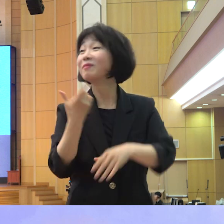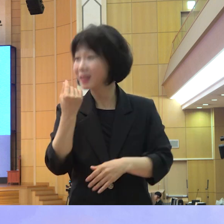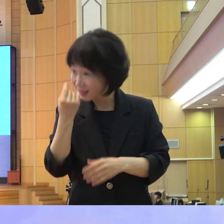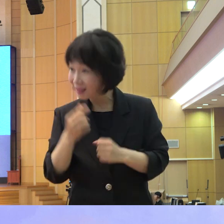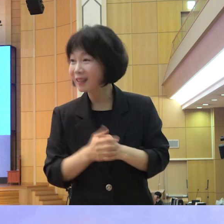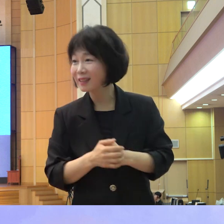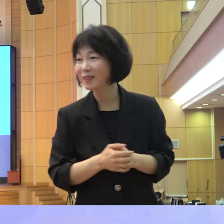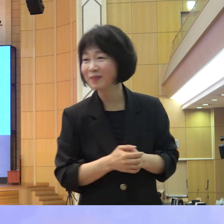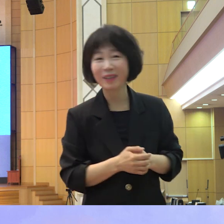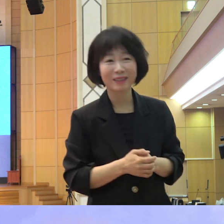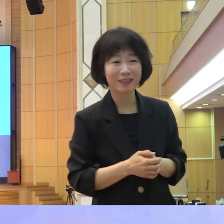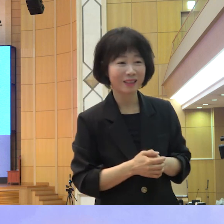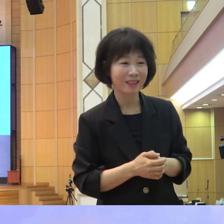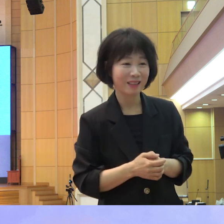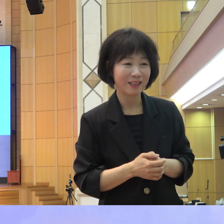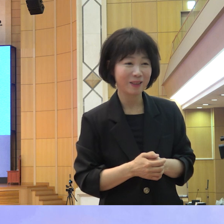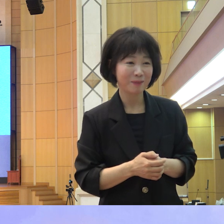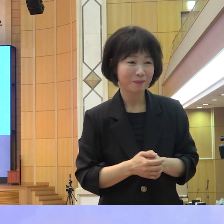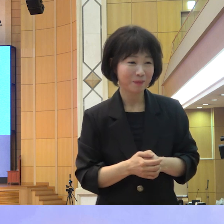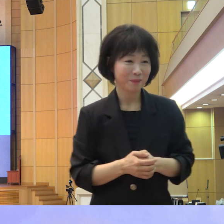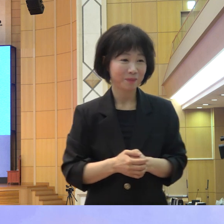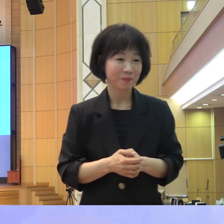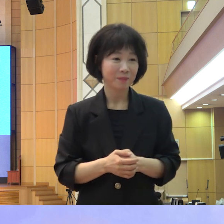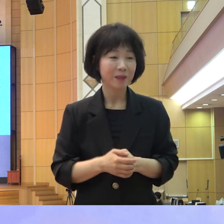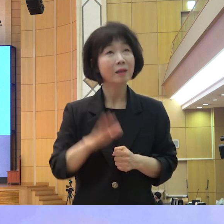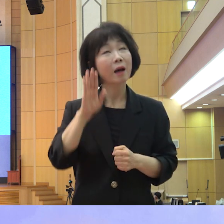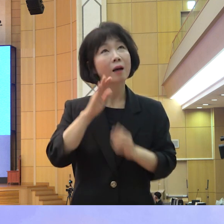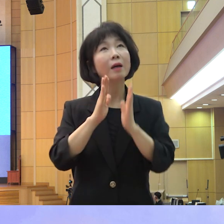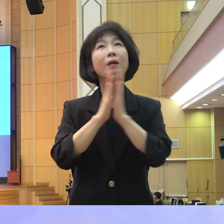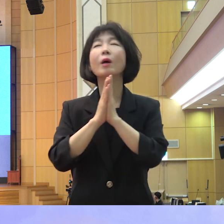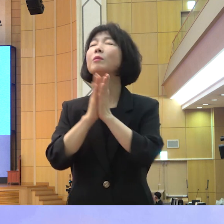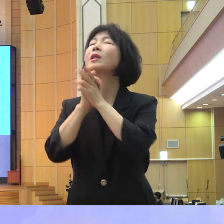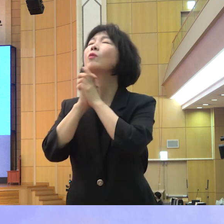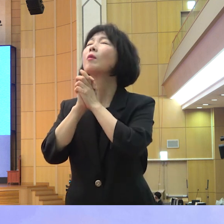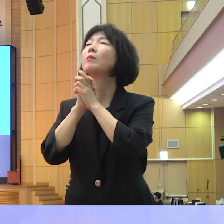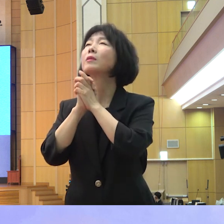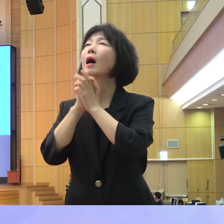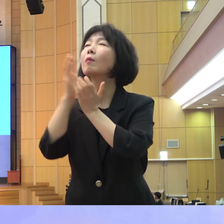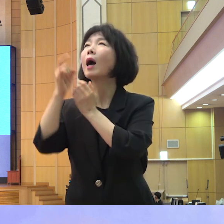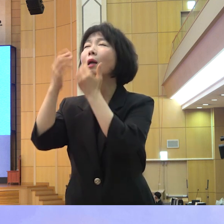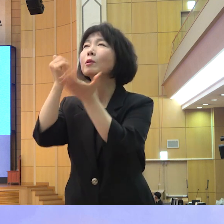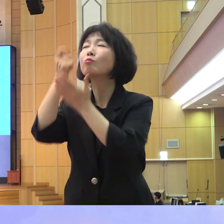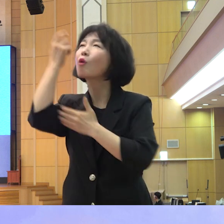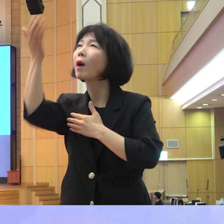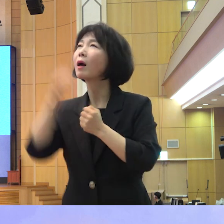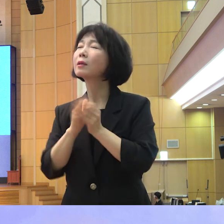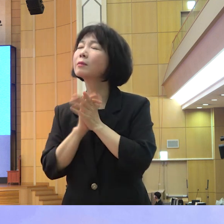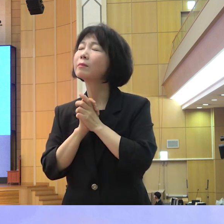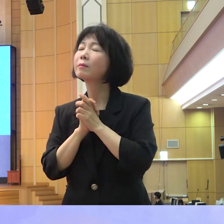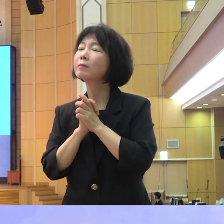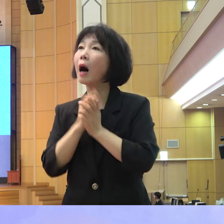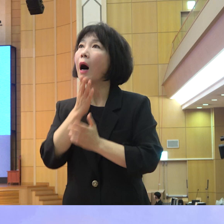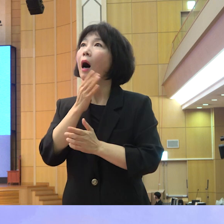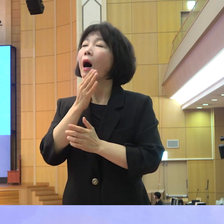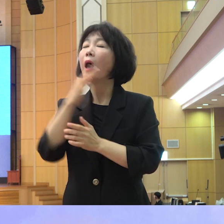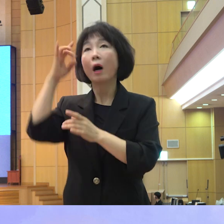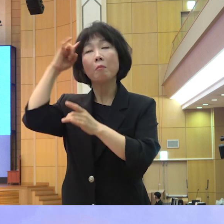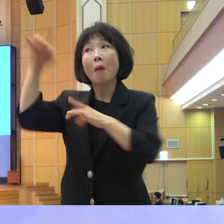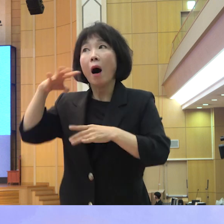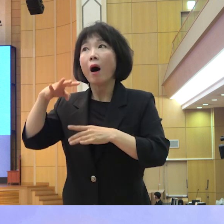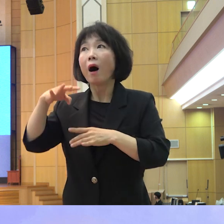또 올라오기도 하고. 근데 제가 기도하면서 생각하다 보니까 맞다. 교회는 어린아이들을 가르치는